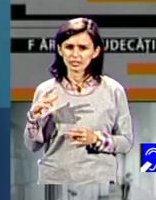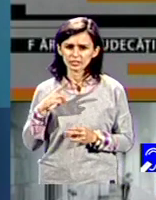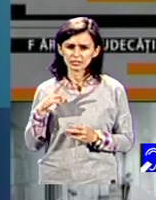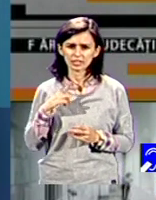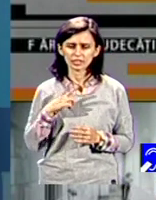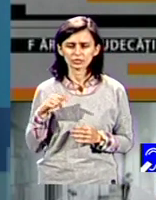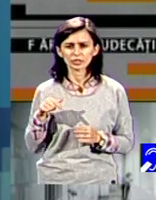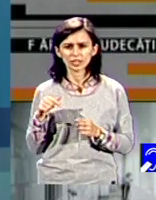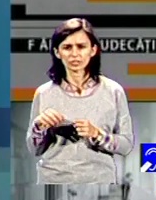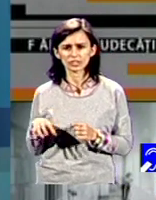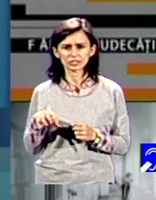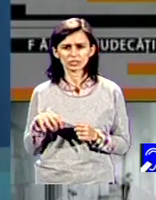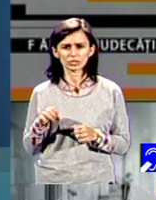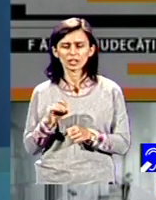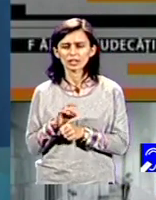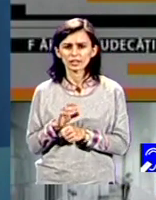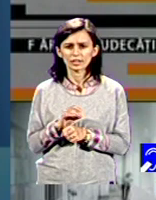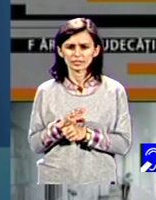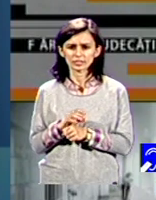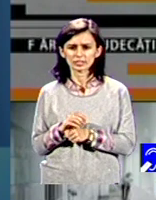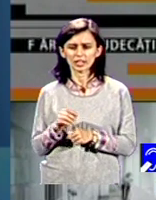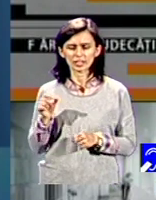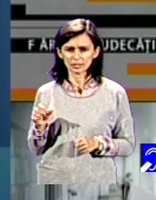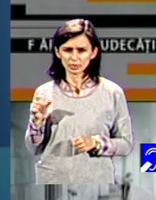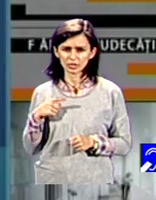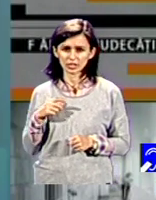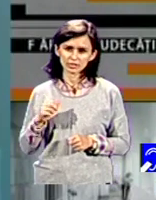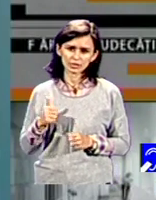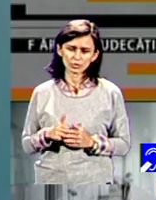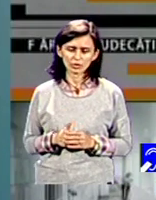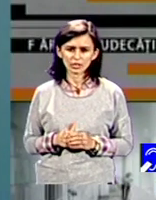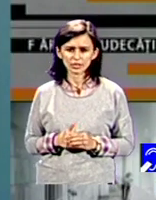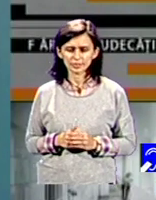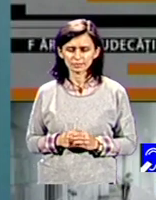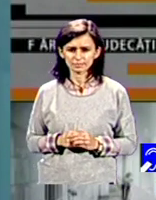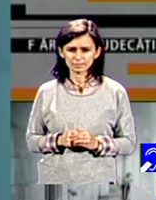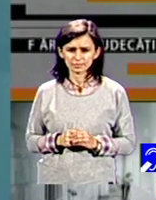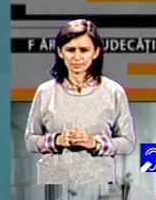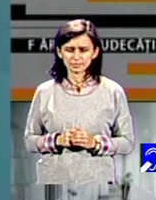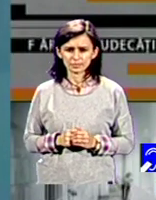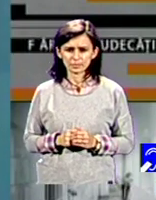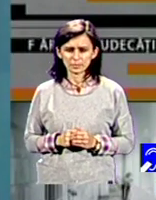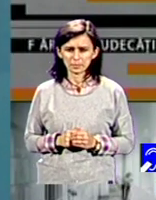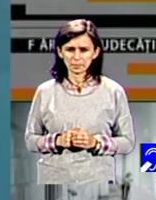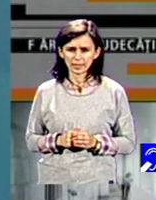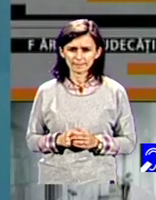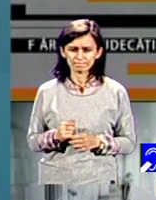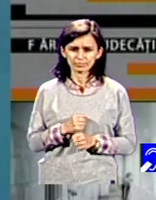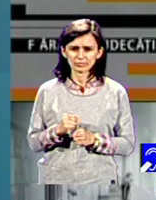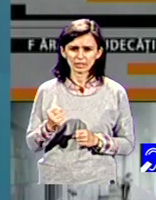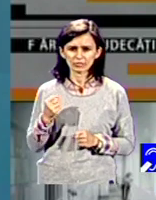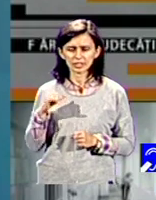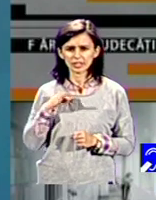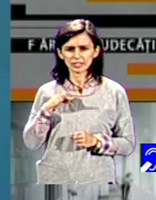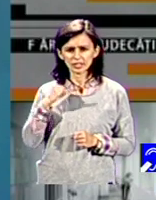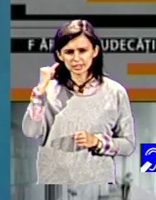ascultat Iată traficarea e doar unul dintre ele dar îți pune ați doamnă avocată extrem de interesantă idee lucrurile